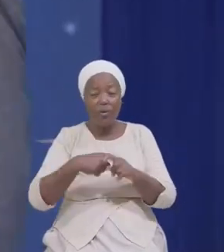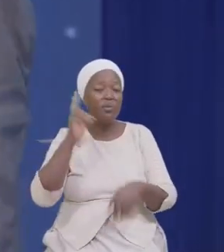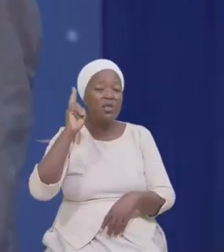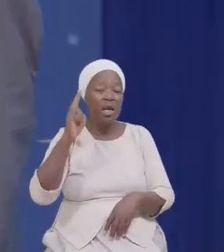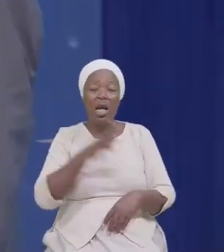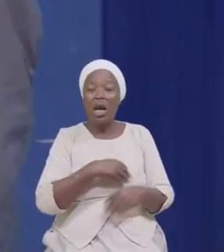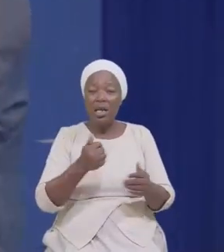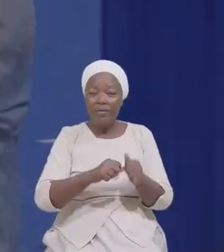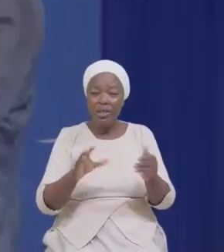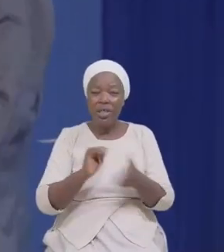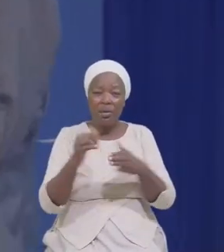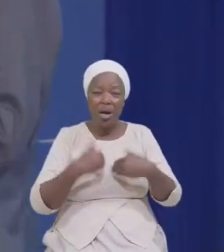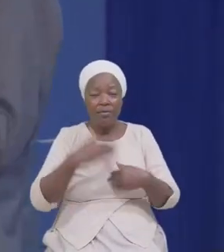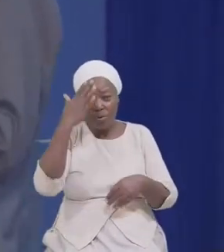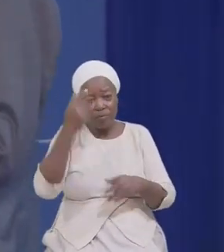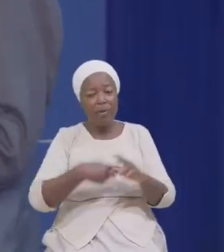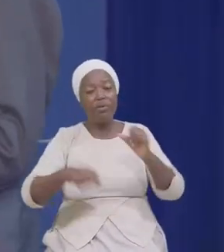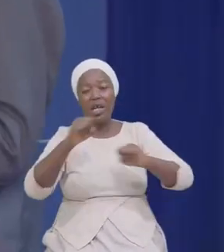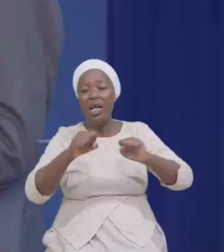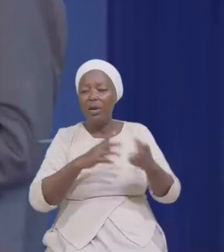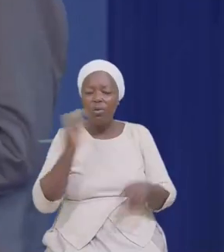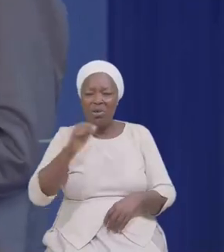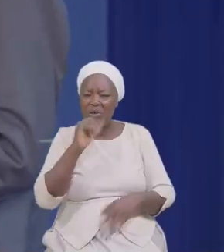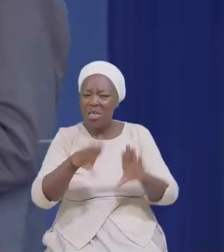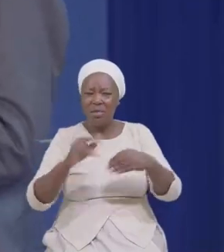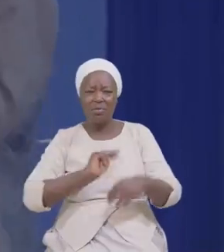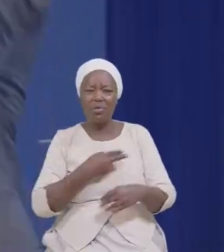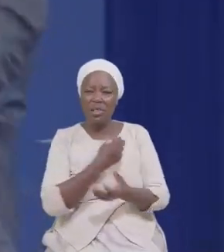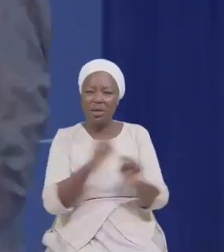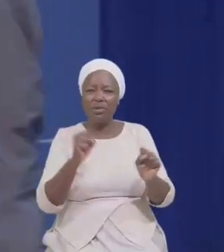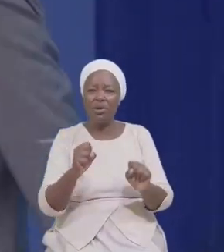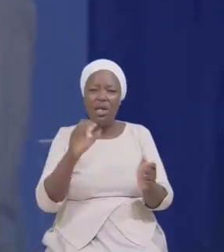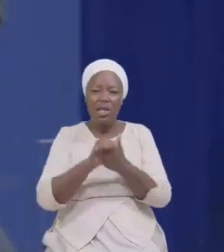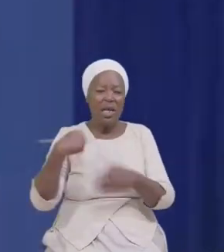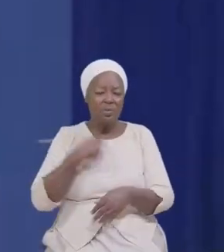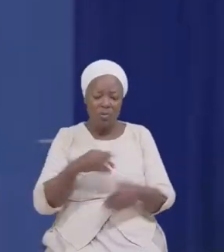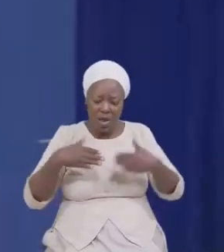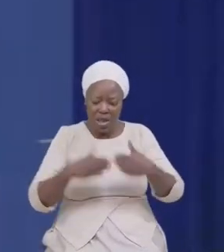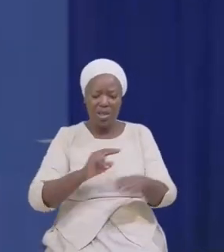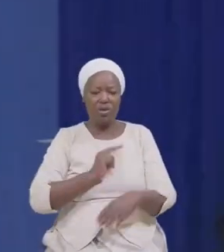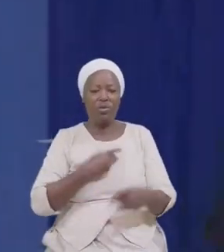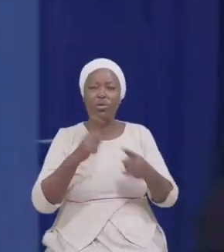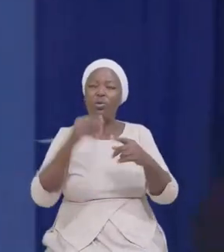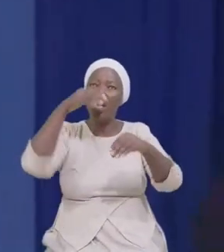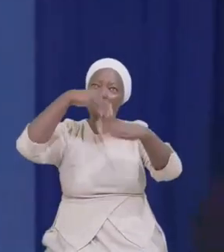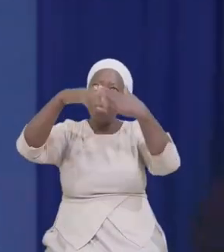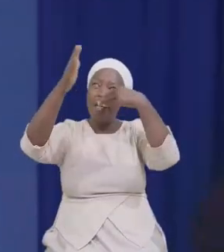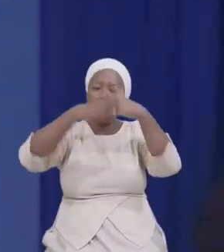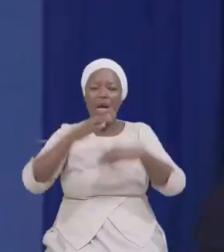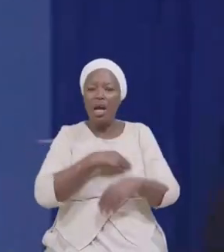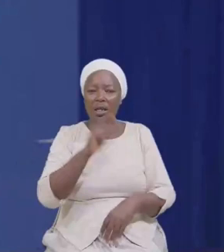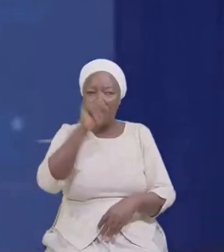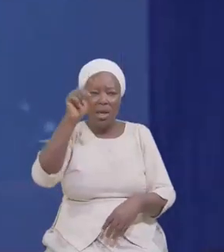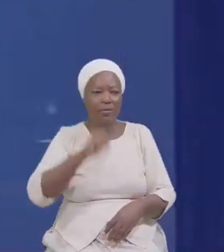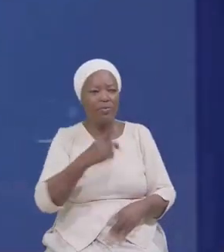les choses que nous avons connues dans la science, ne pouvaient pas nous donner le salut qui nous conduira au ciel. Et voilà pourquoi le